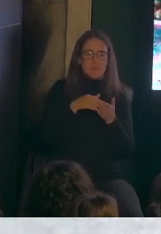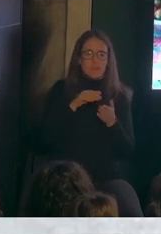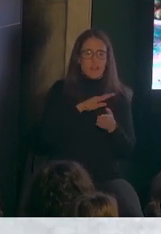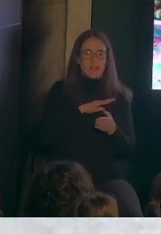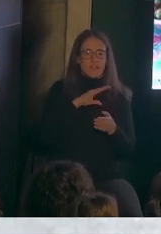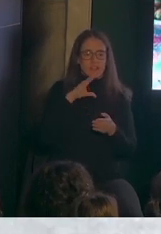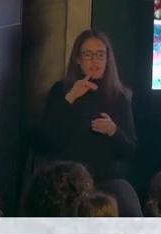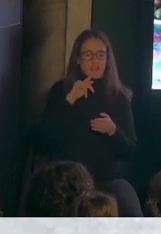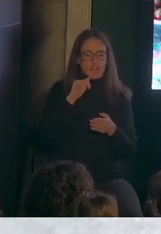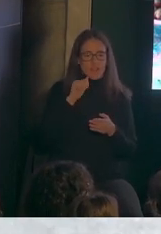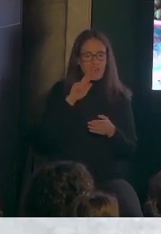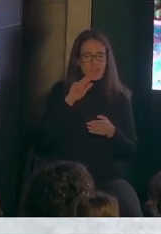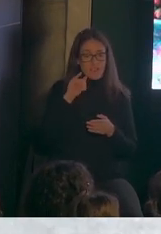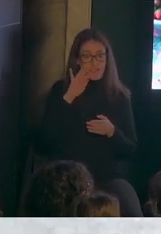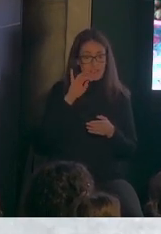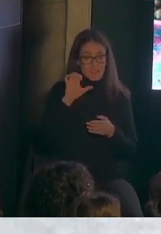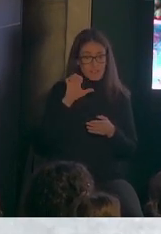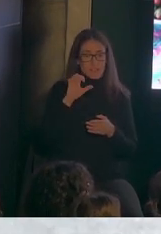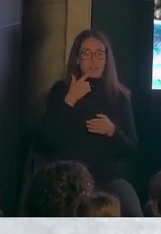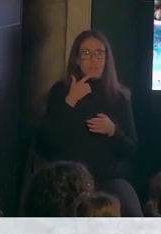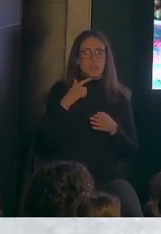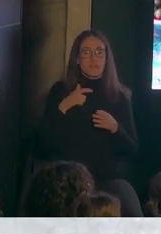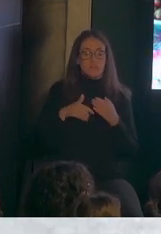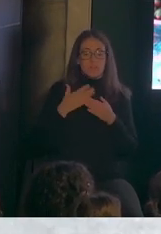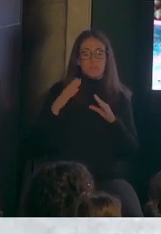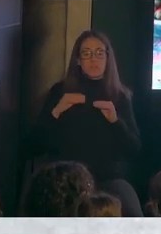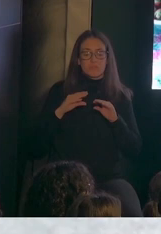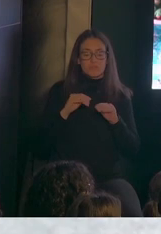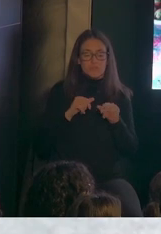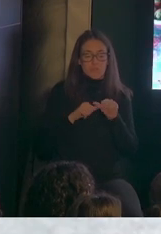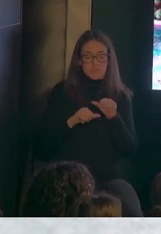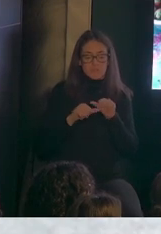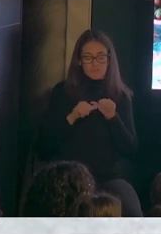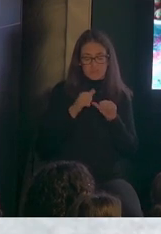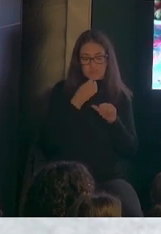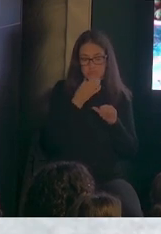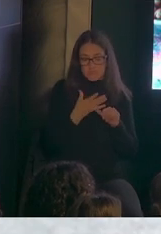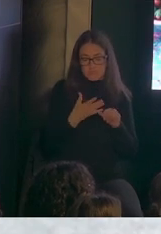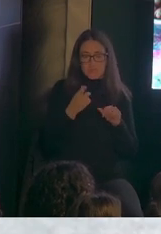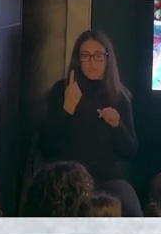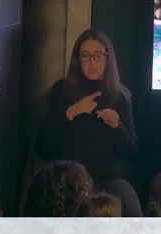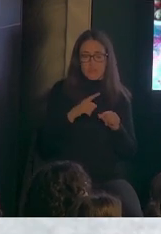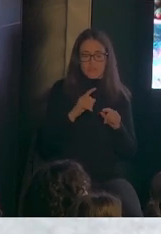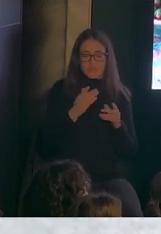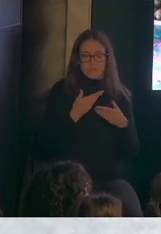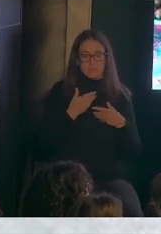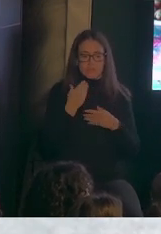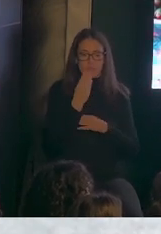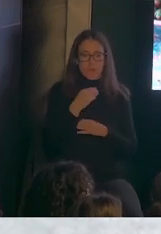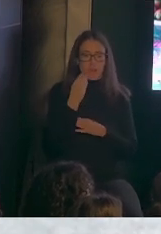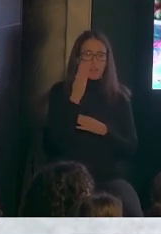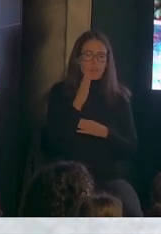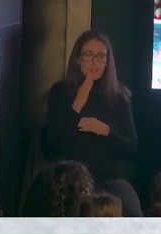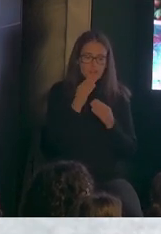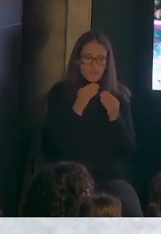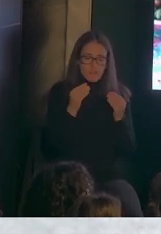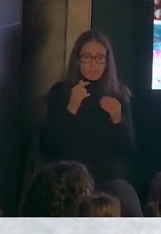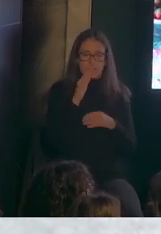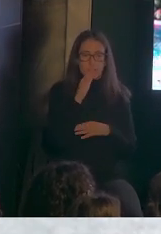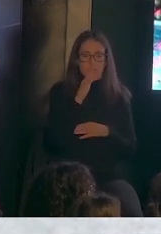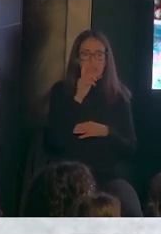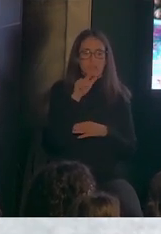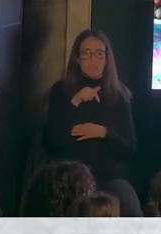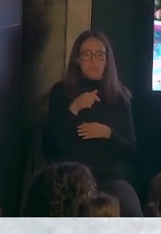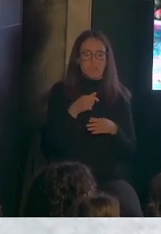hi estic començant a treballar i m'està funcionant molt bé, a part de que la mantega de karité té moltes propietats hidratants, etc. També es pot